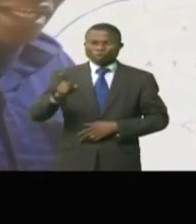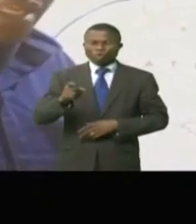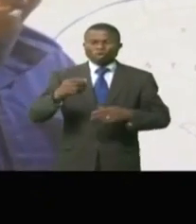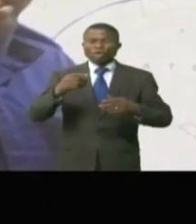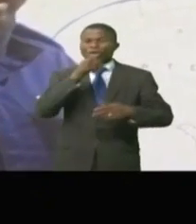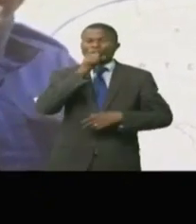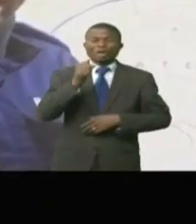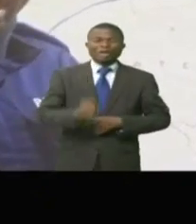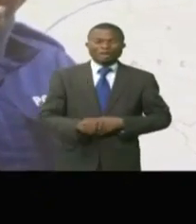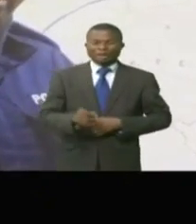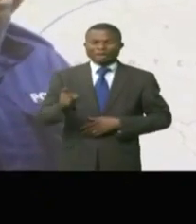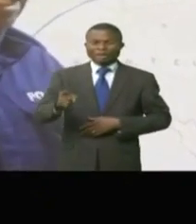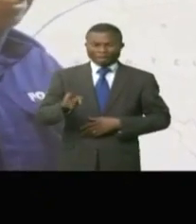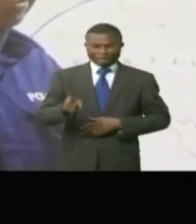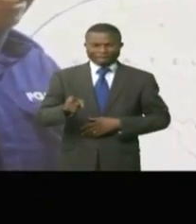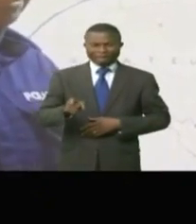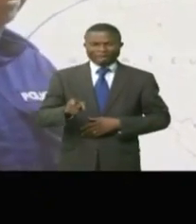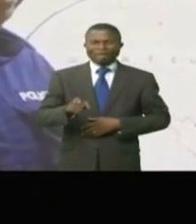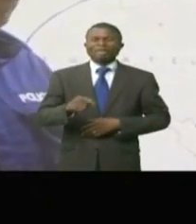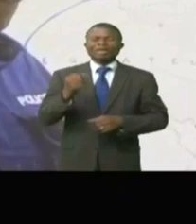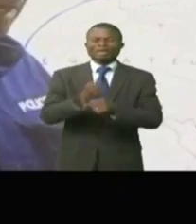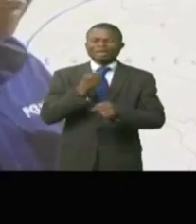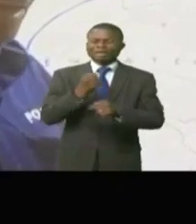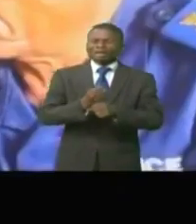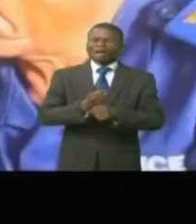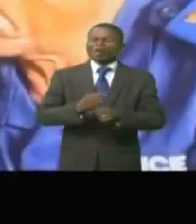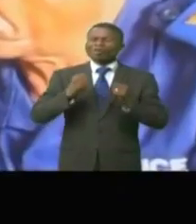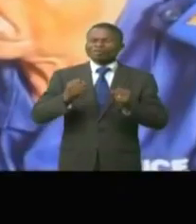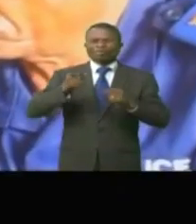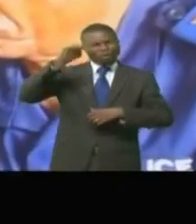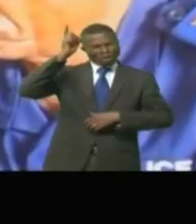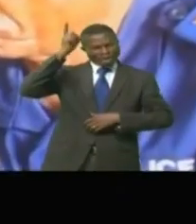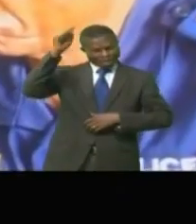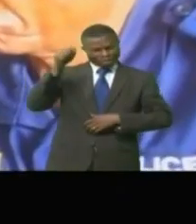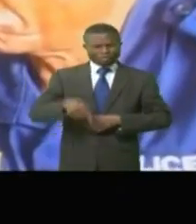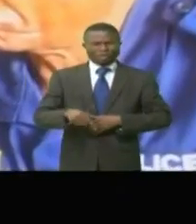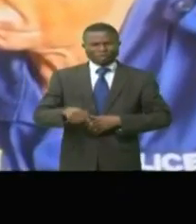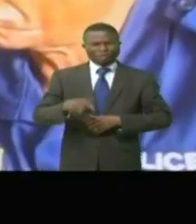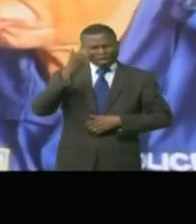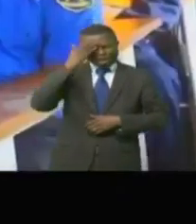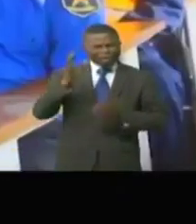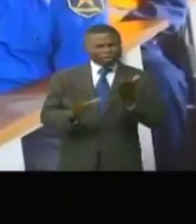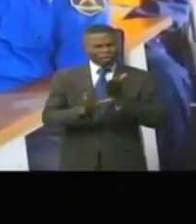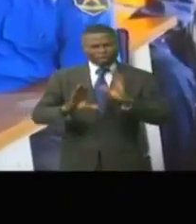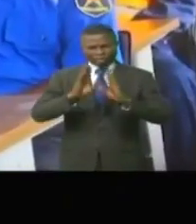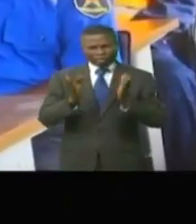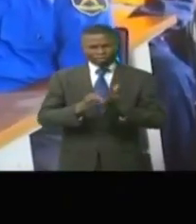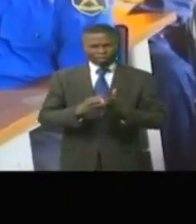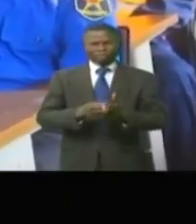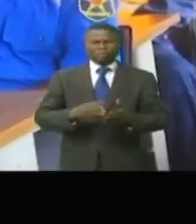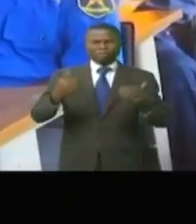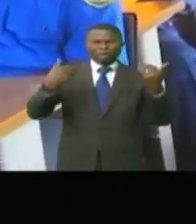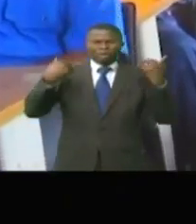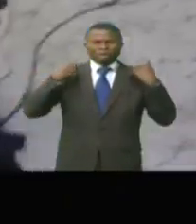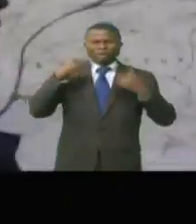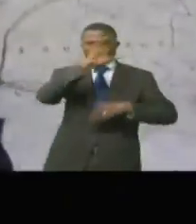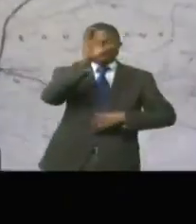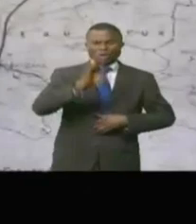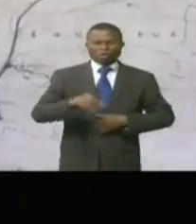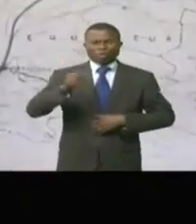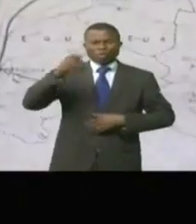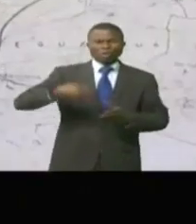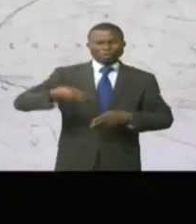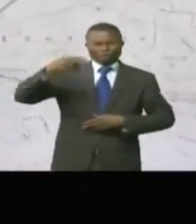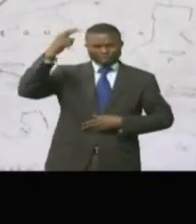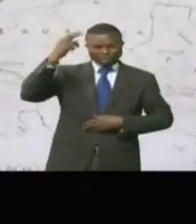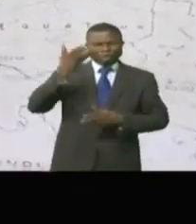routier, il est là dans les techniques de commandement. Après lecture du procès-verbal, le commissaire supérieur Sangwa Guilin